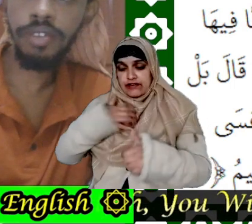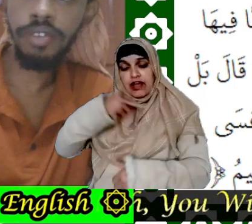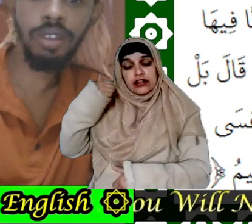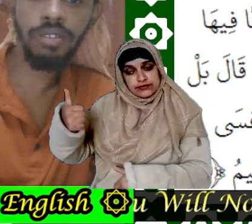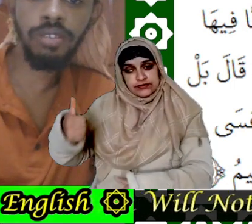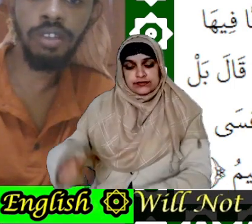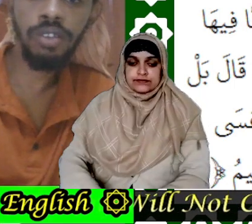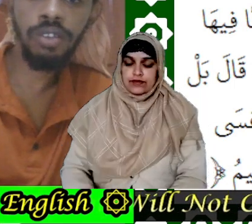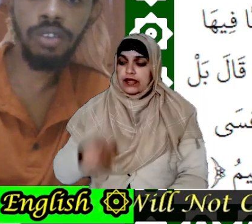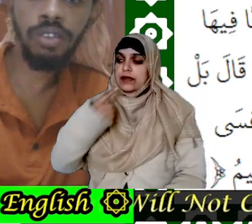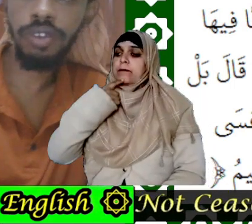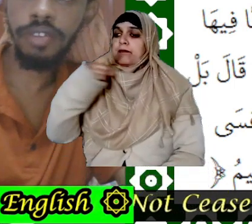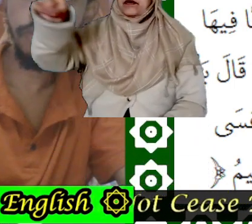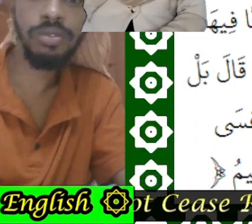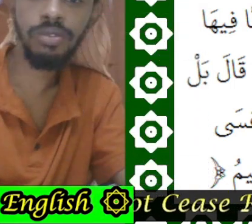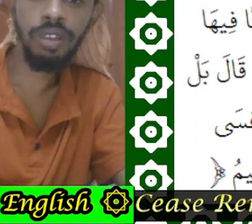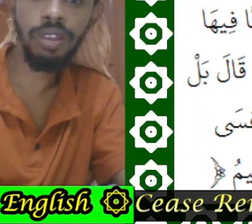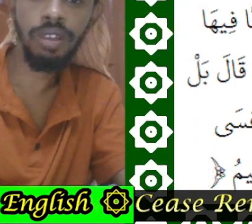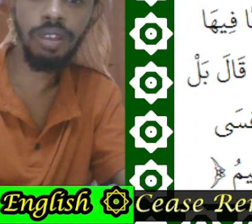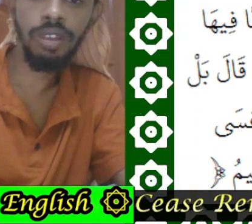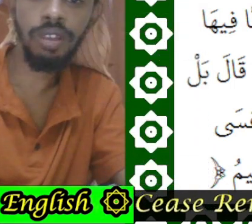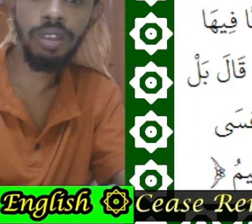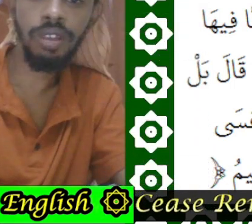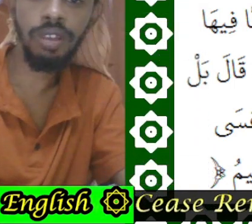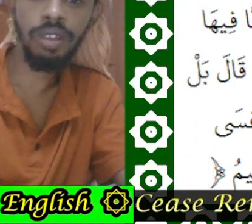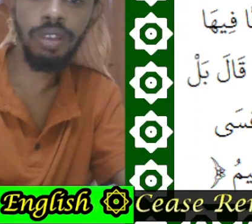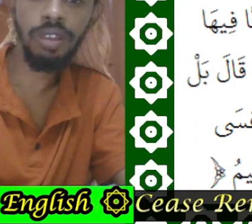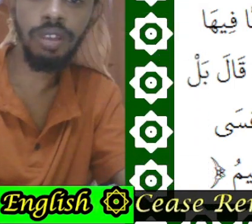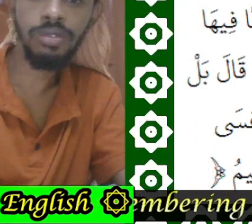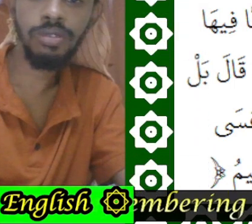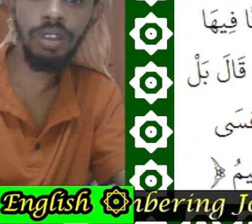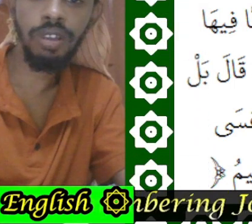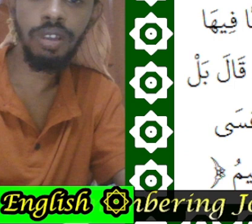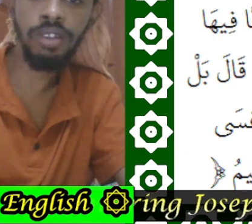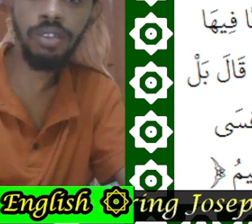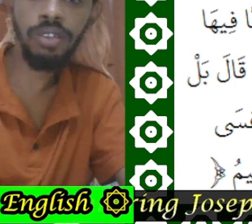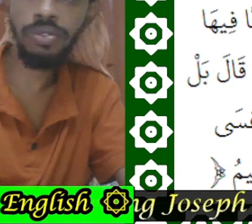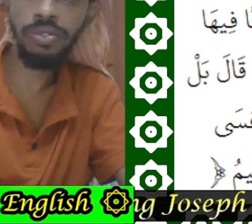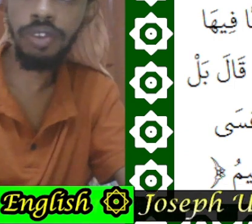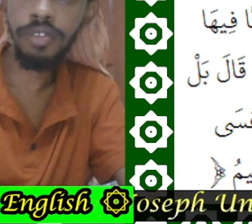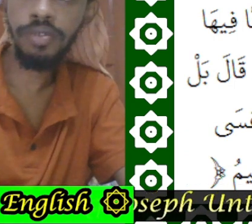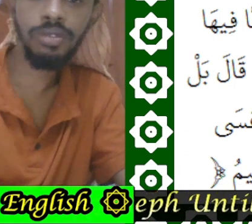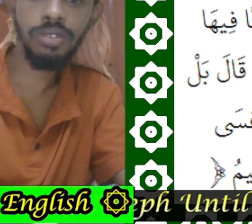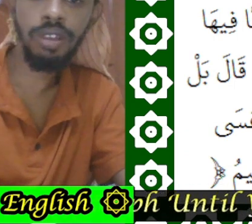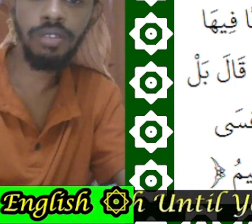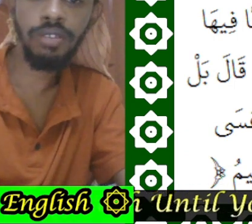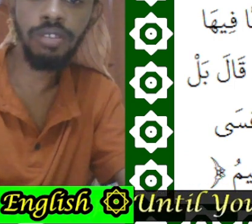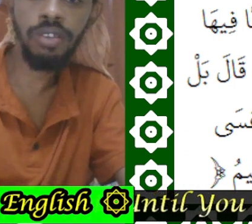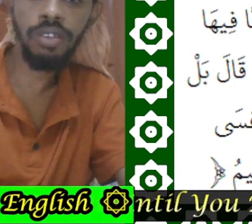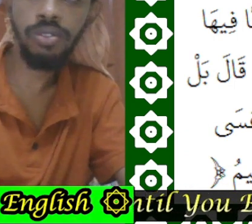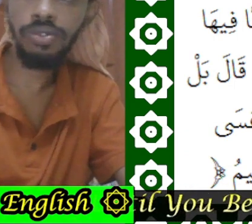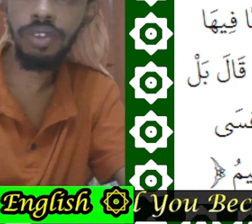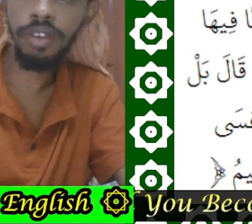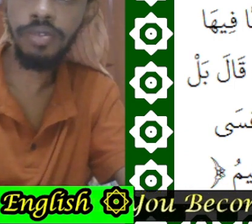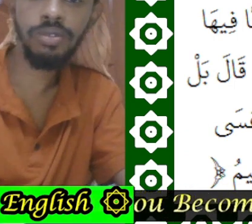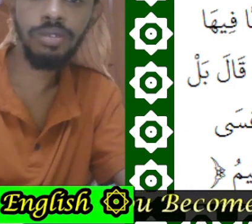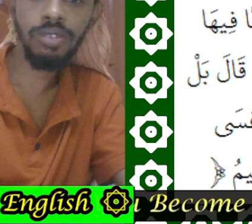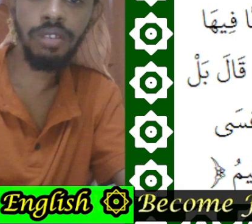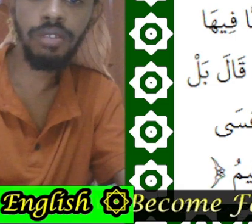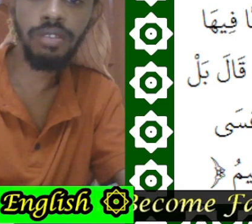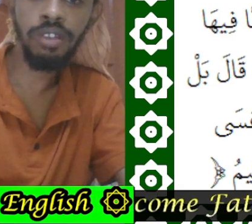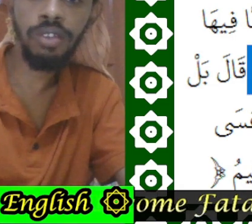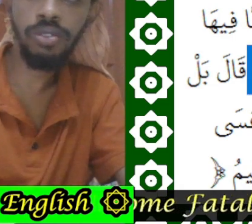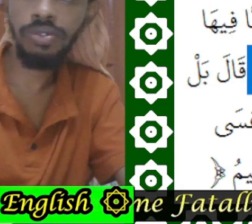عير رئيس أهلي قتمي على حذف المدافع جانيني مجاز قرآن عن جانين عني